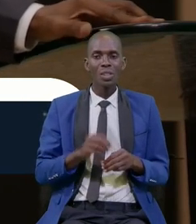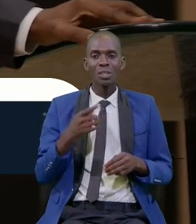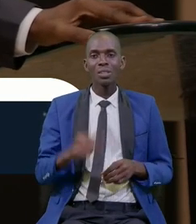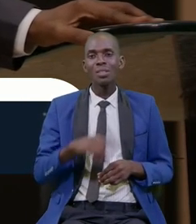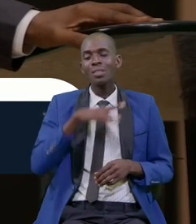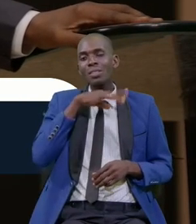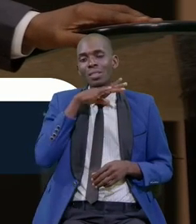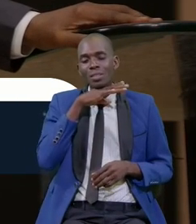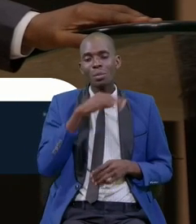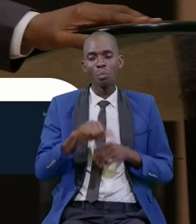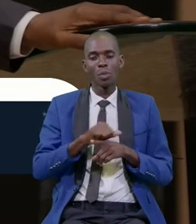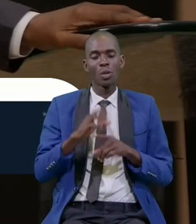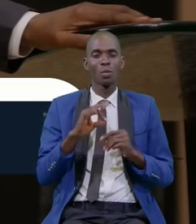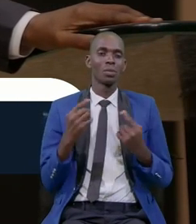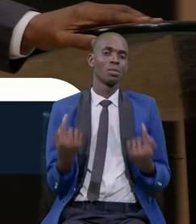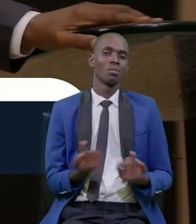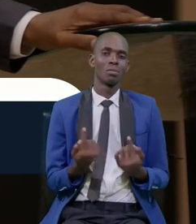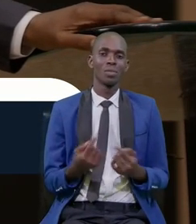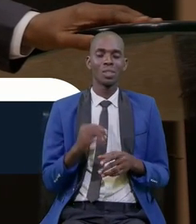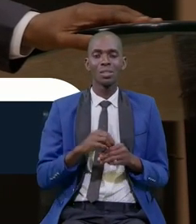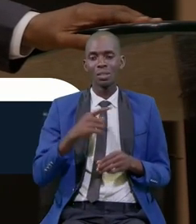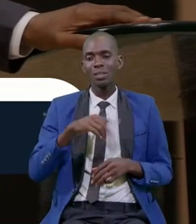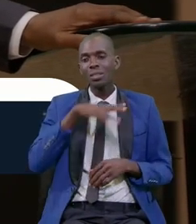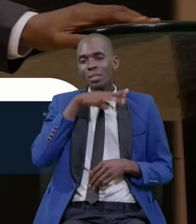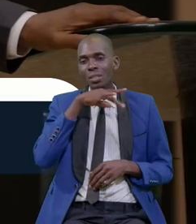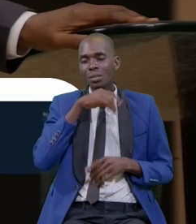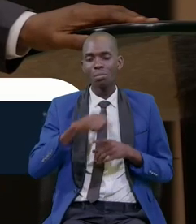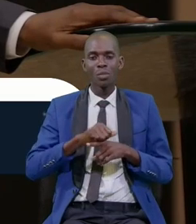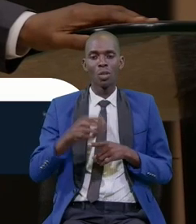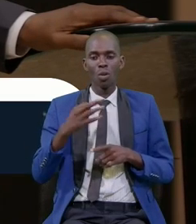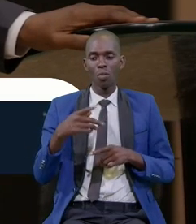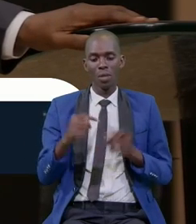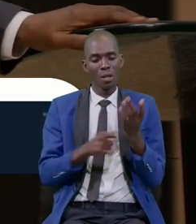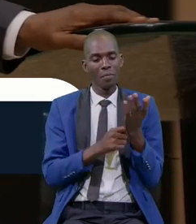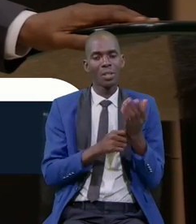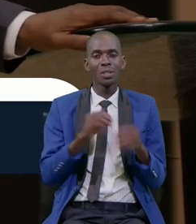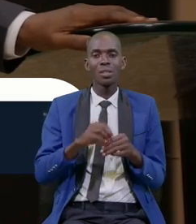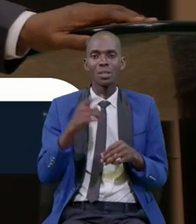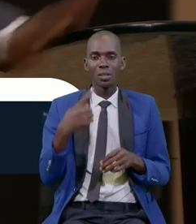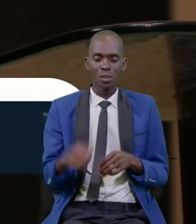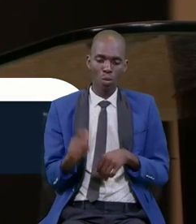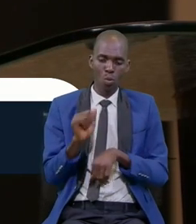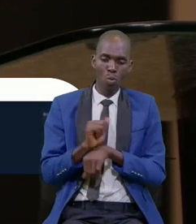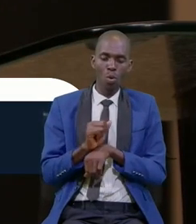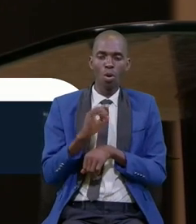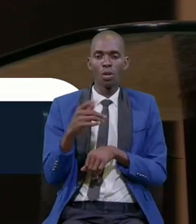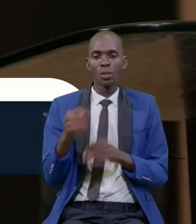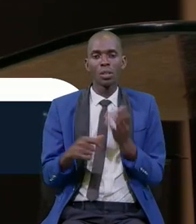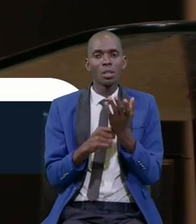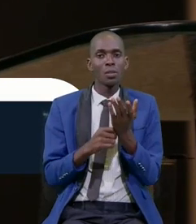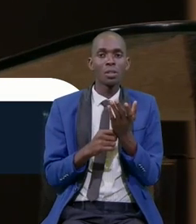ne veut pas qu'on demeure dans le champ de la souillure, de la chair, dans les œuvres de la